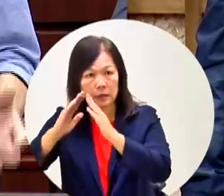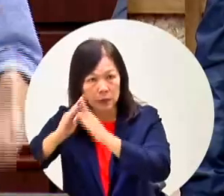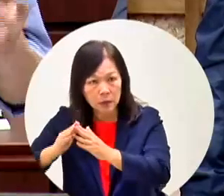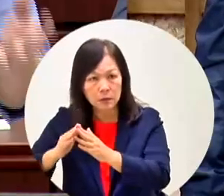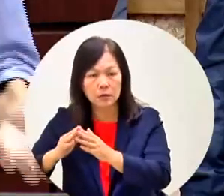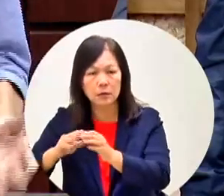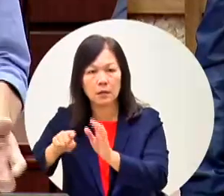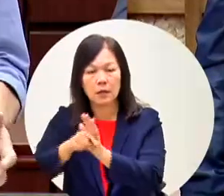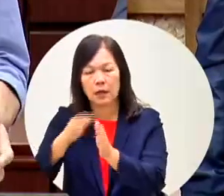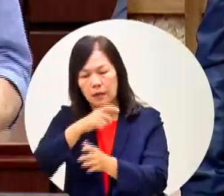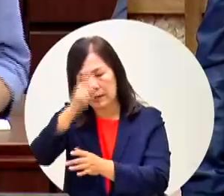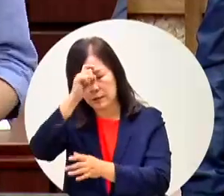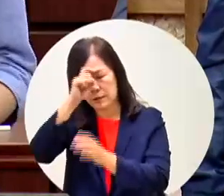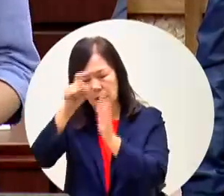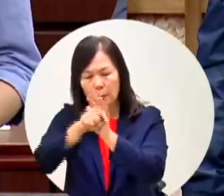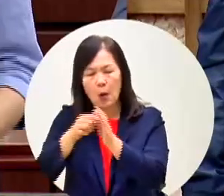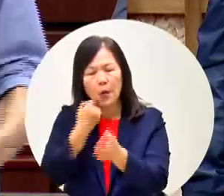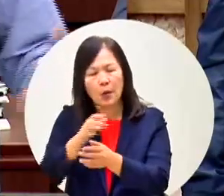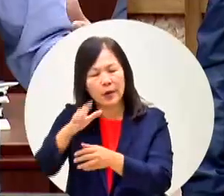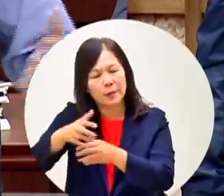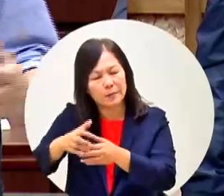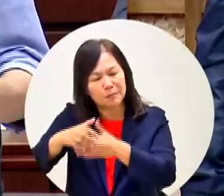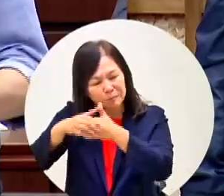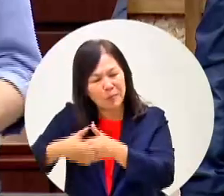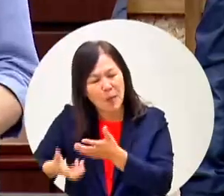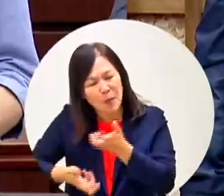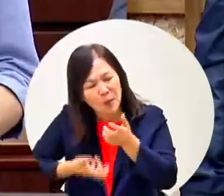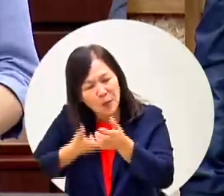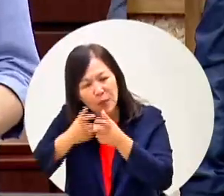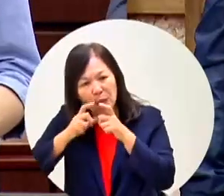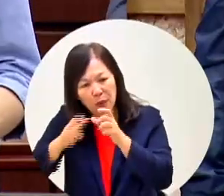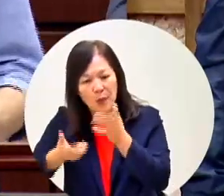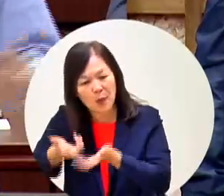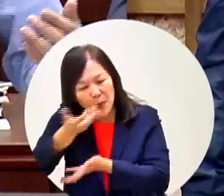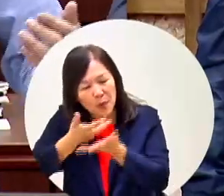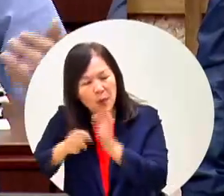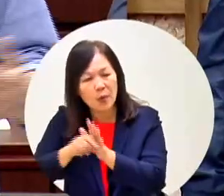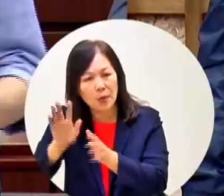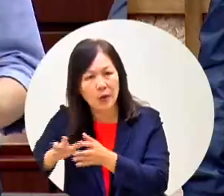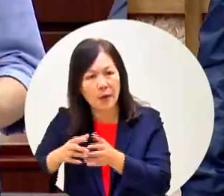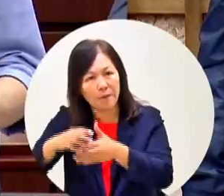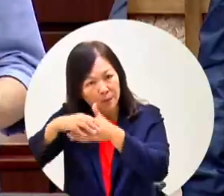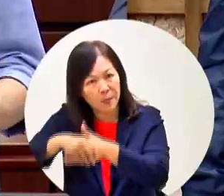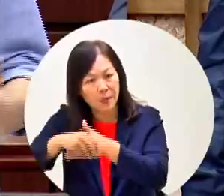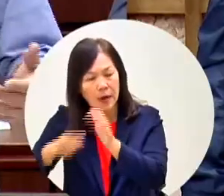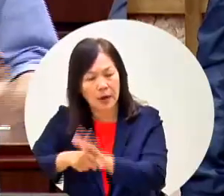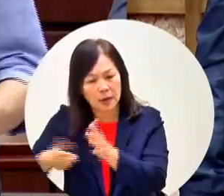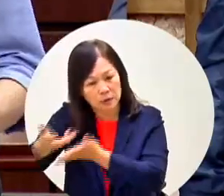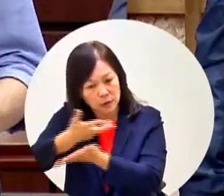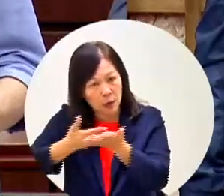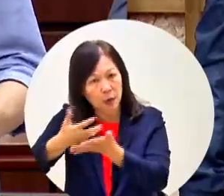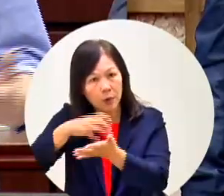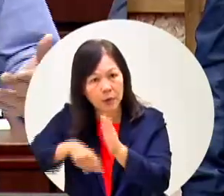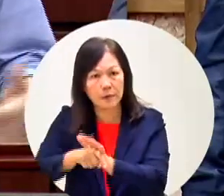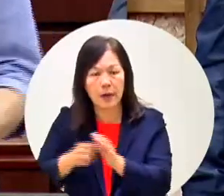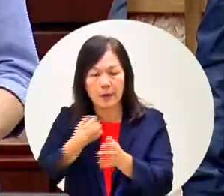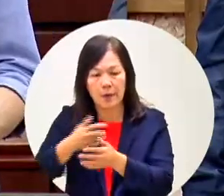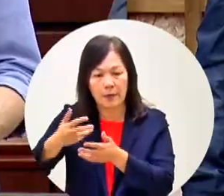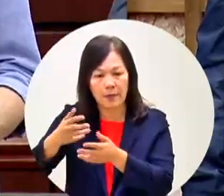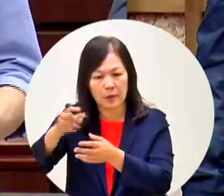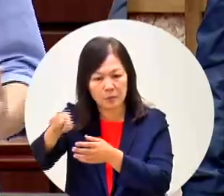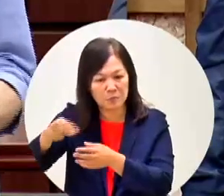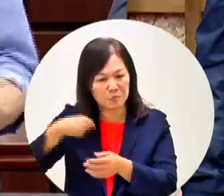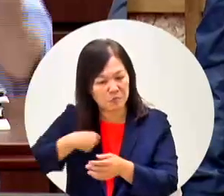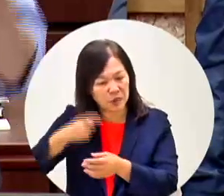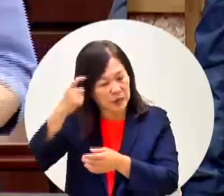暖的手，也希望获得温暖的手。大家在这个交流之中，彼此的印象也好、情感也好、实质